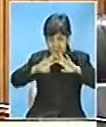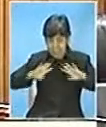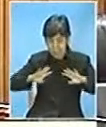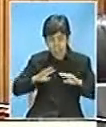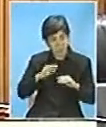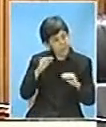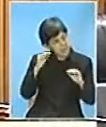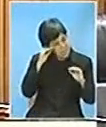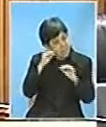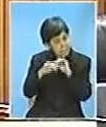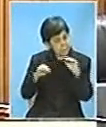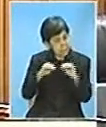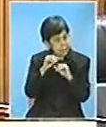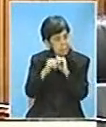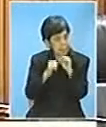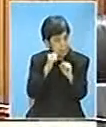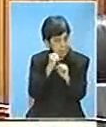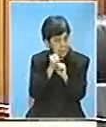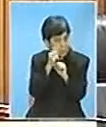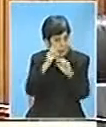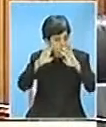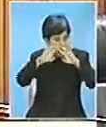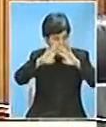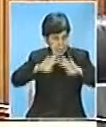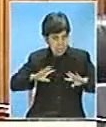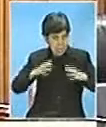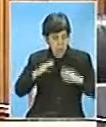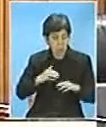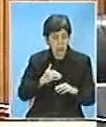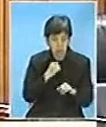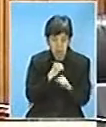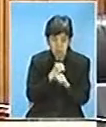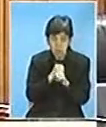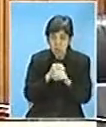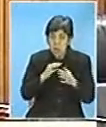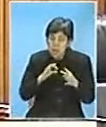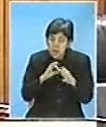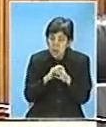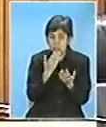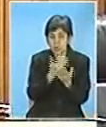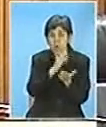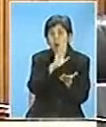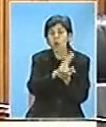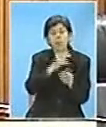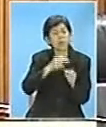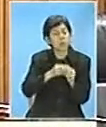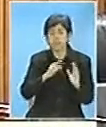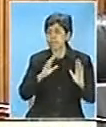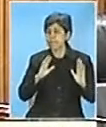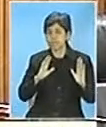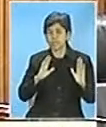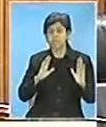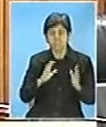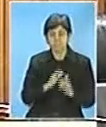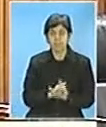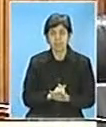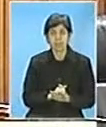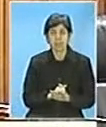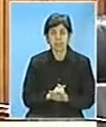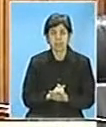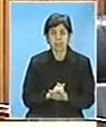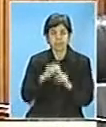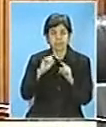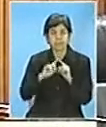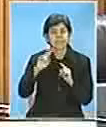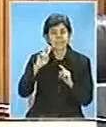ขึ้นในอีกประมาณ3ปีนะครับแล้วก็ที่สำคัญเป็นการลดภาระของกองทุนน้ำมันนะครับส่วนข้อ